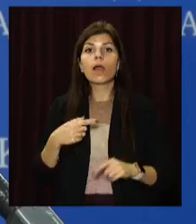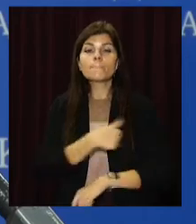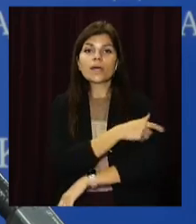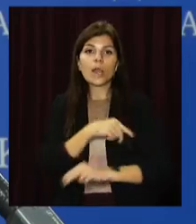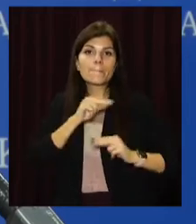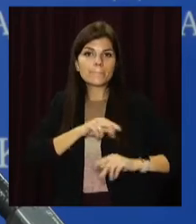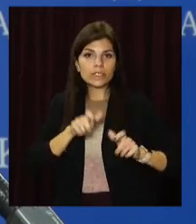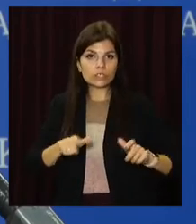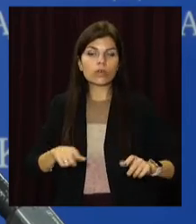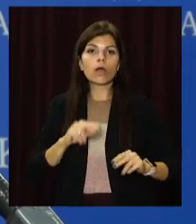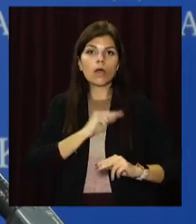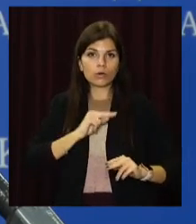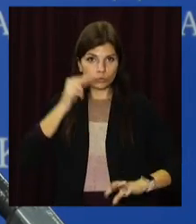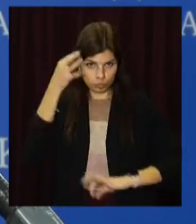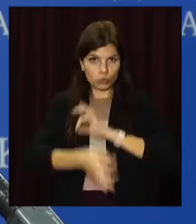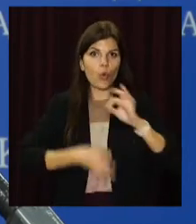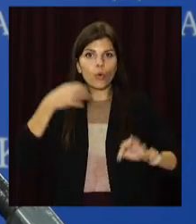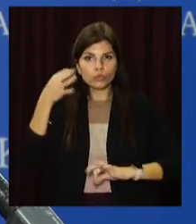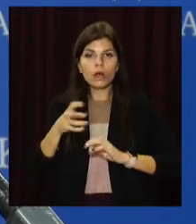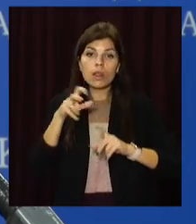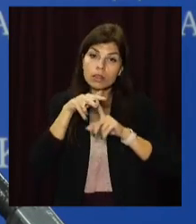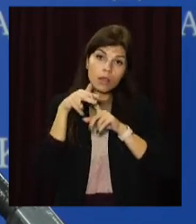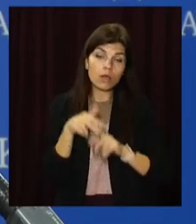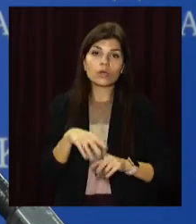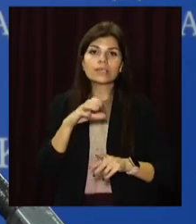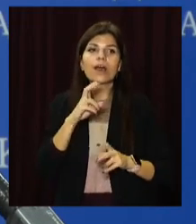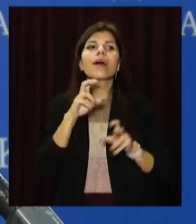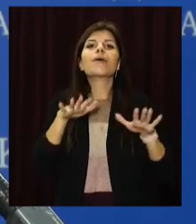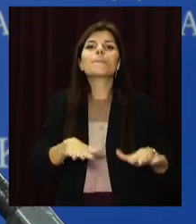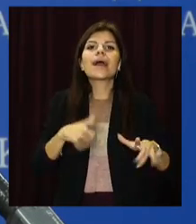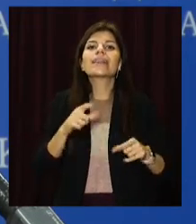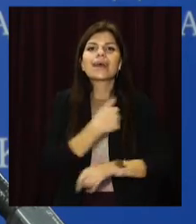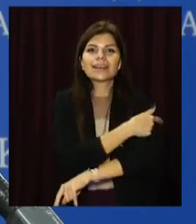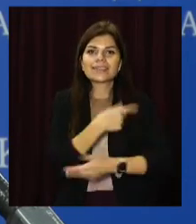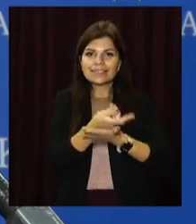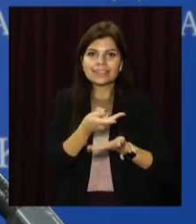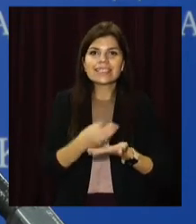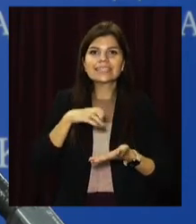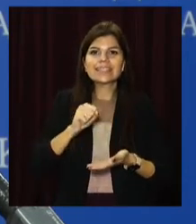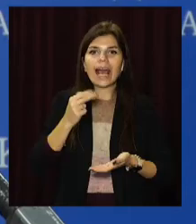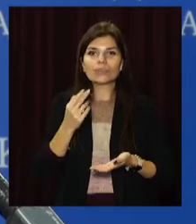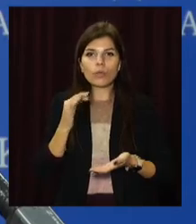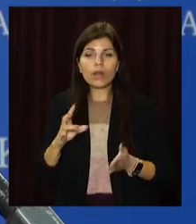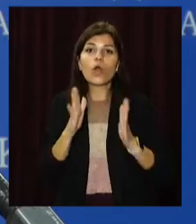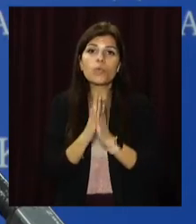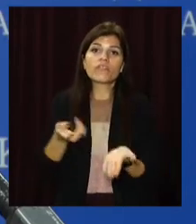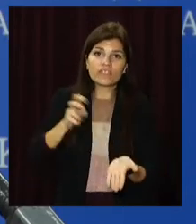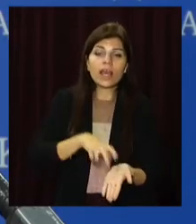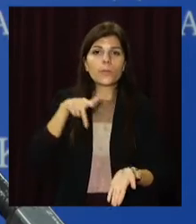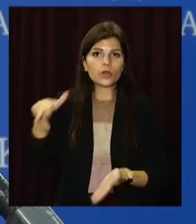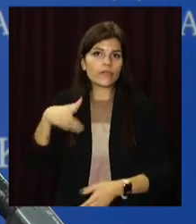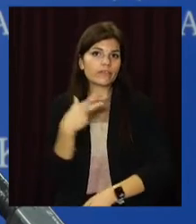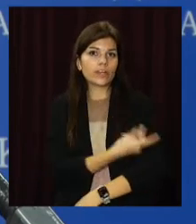працівники працюють цілодобово, перенапружені в стаціонарах. Тому прошу, піднімаємось і